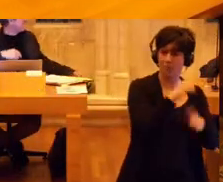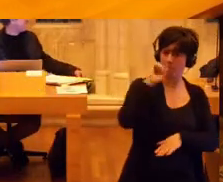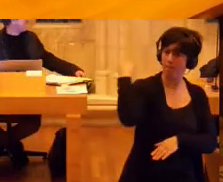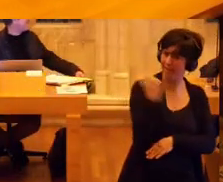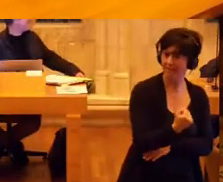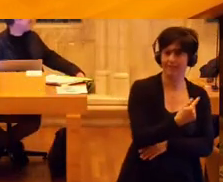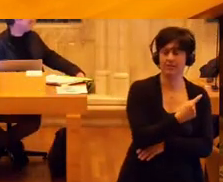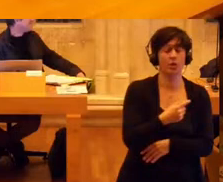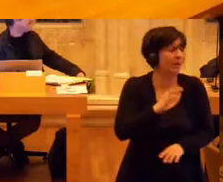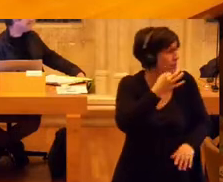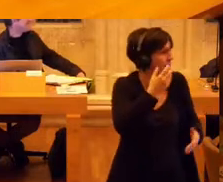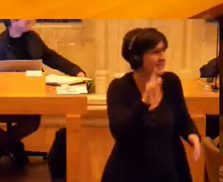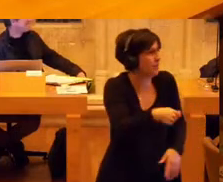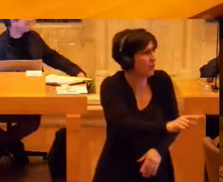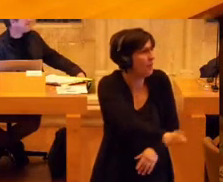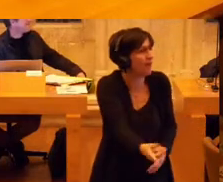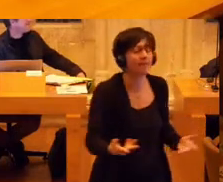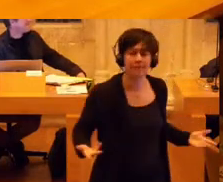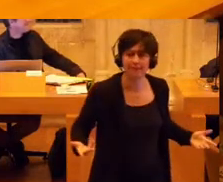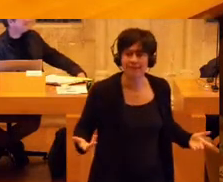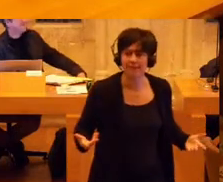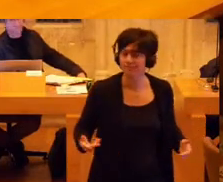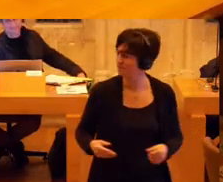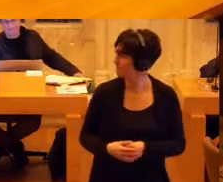Ben oui, non, mais c'est pas normal.